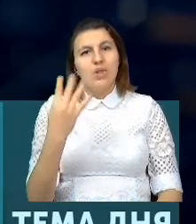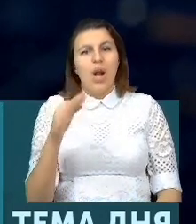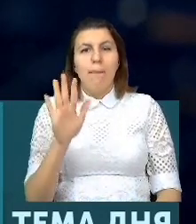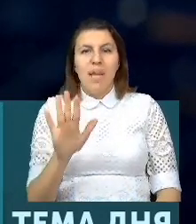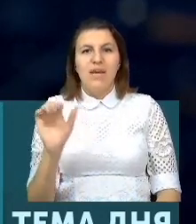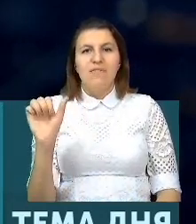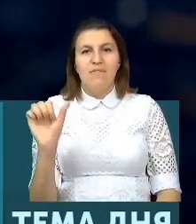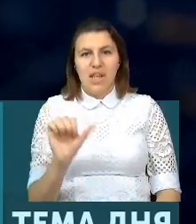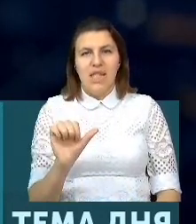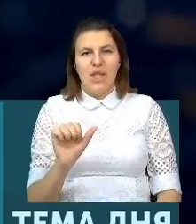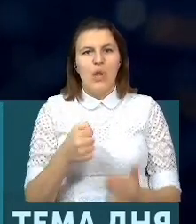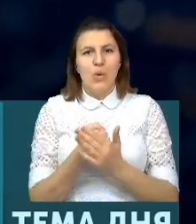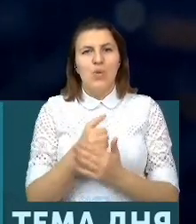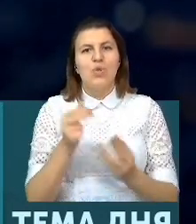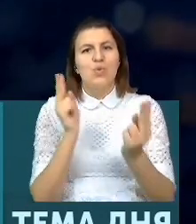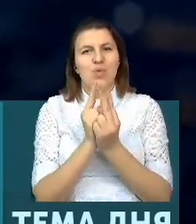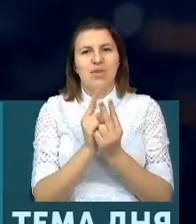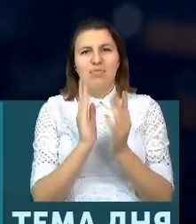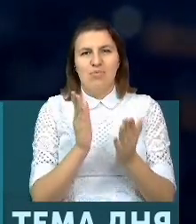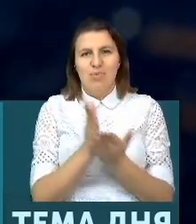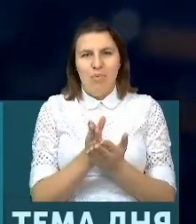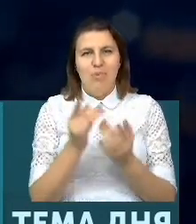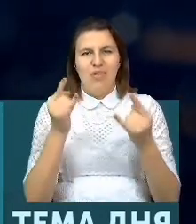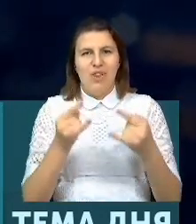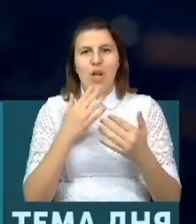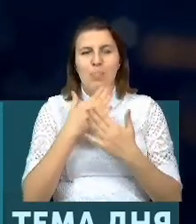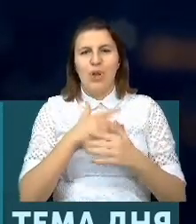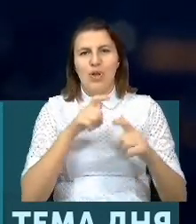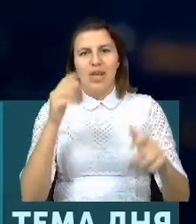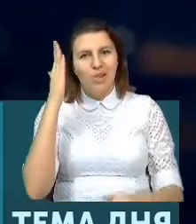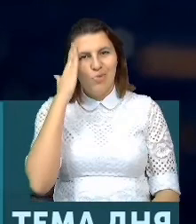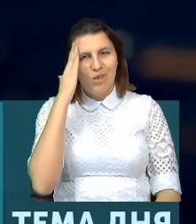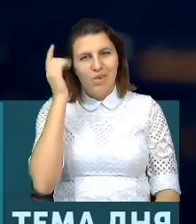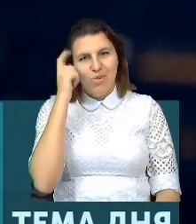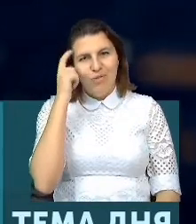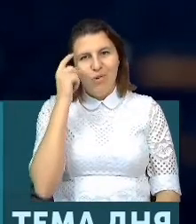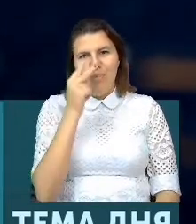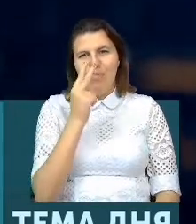хвилин. До зустрічі у прямому ефірі. Любіть людей та думайте головою. Побачимось!